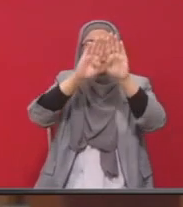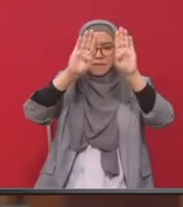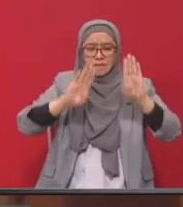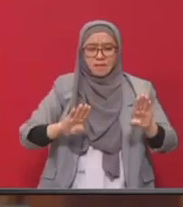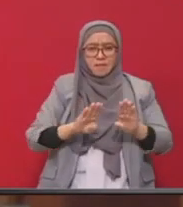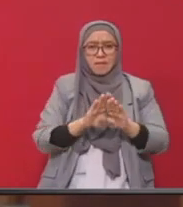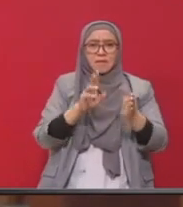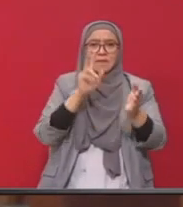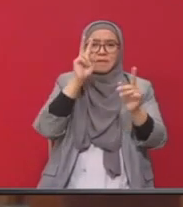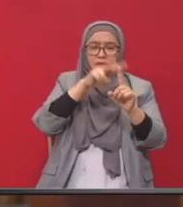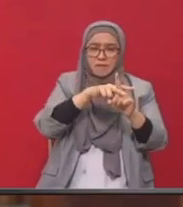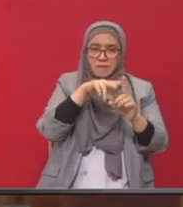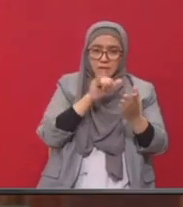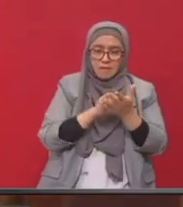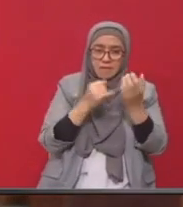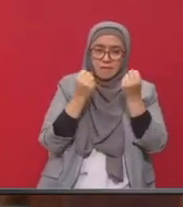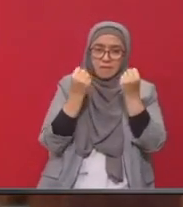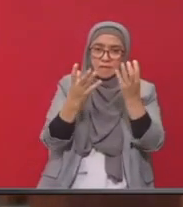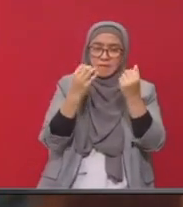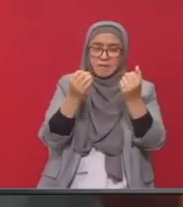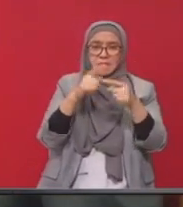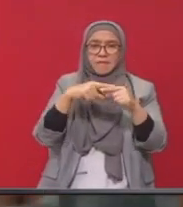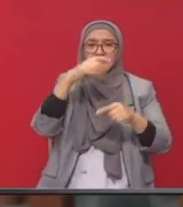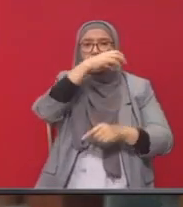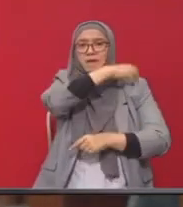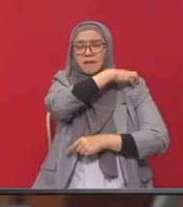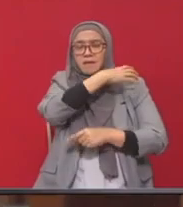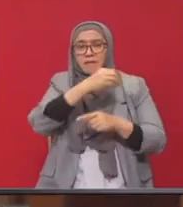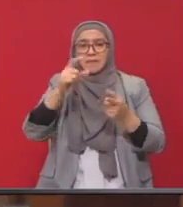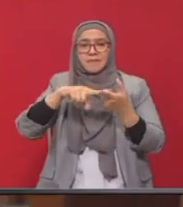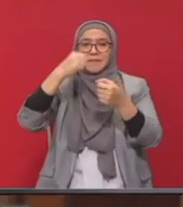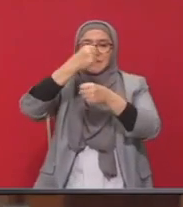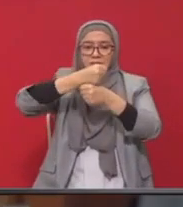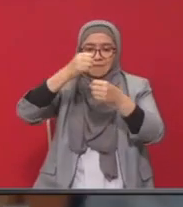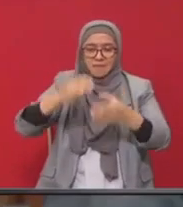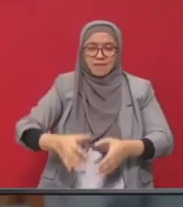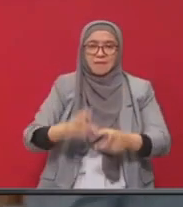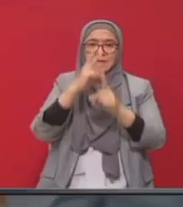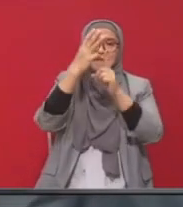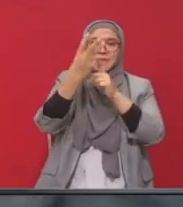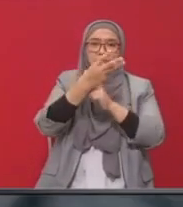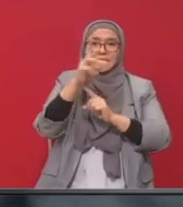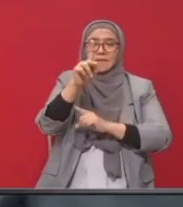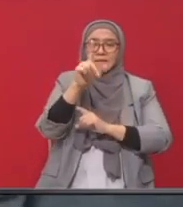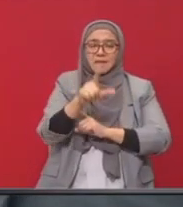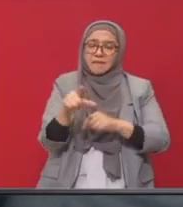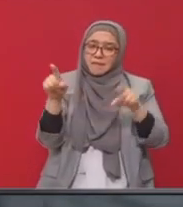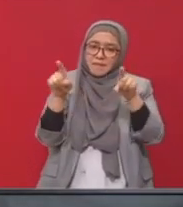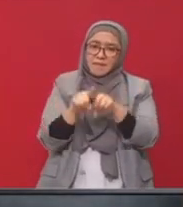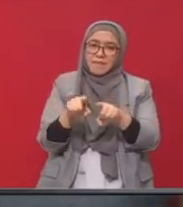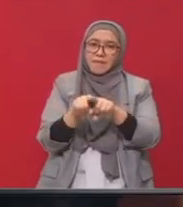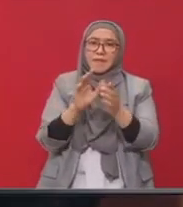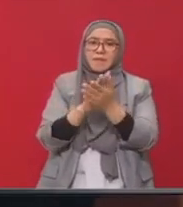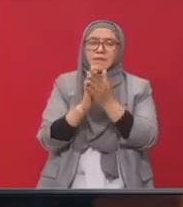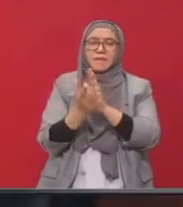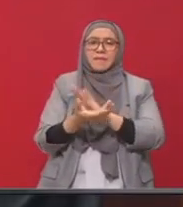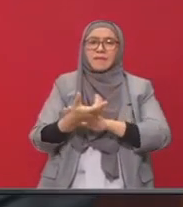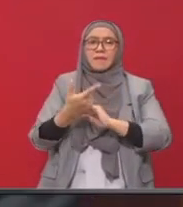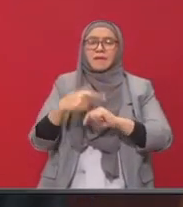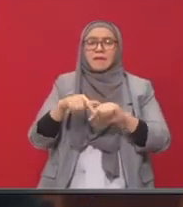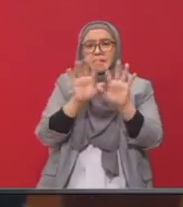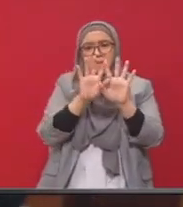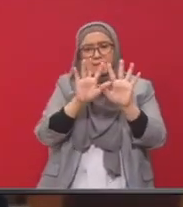dan kebanyakan daripada pegawai dan kaki tangan gloves tuan yang turut juga menjalankan tugas sebagai pria lain